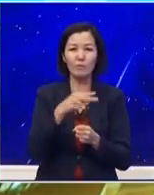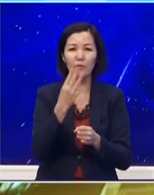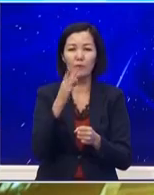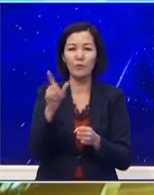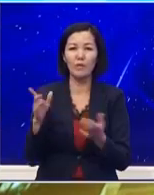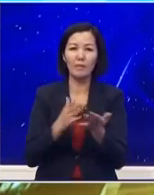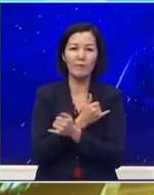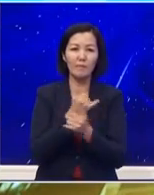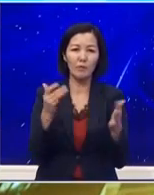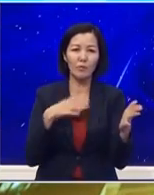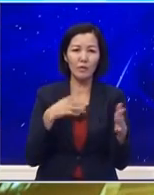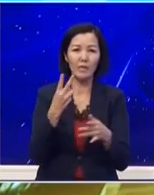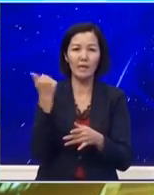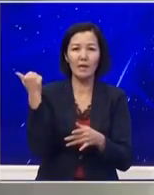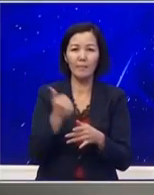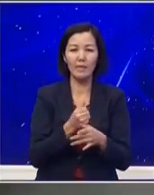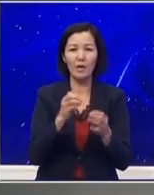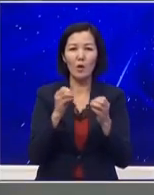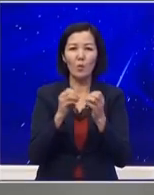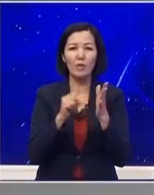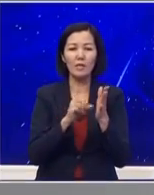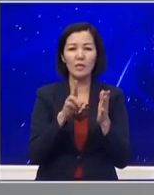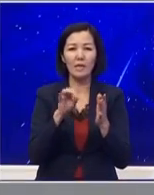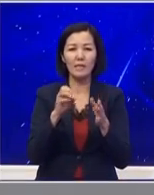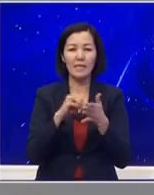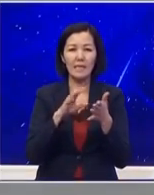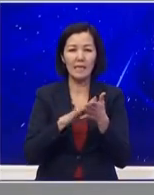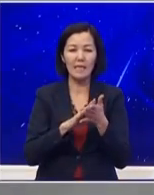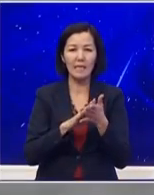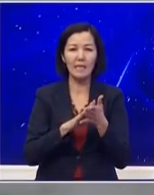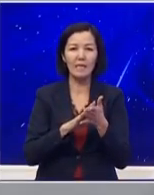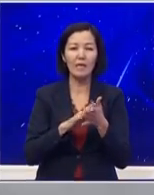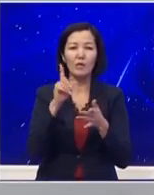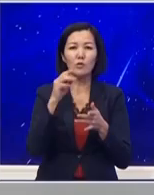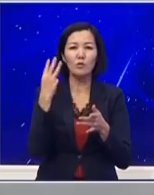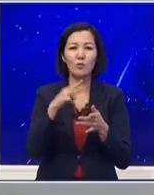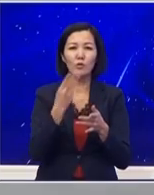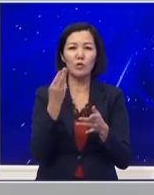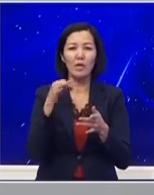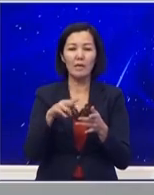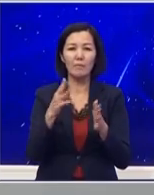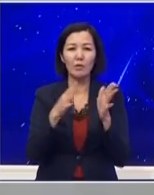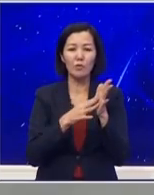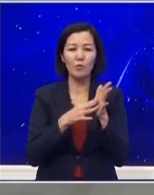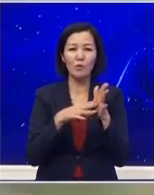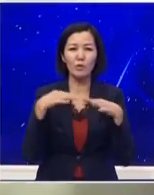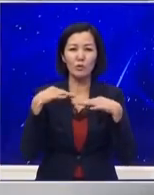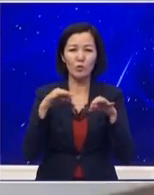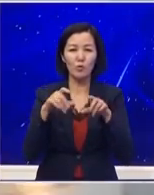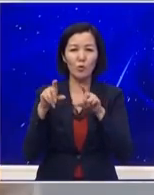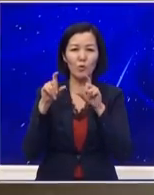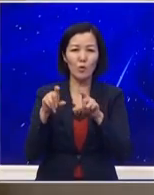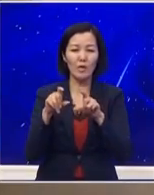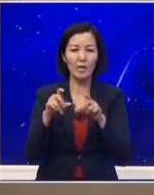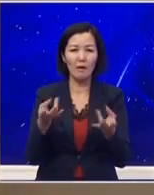аптадағы 16 қаңтарда тіркелген көрсеткіш. Тас жолдың 130 шақырымында 9 жүк көлігі жолда тұрып қалған.